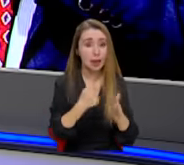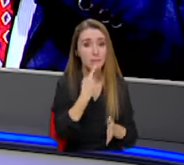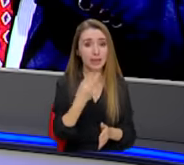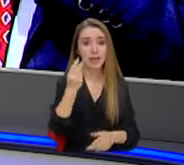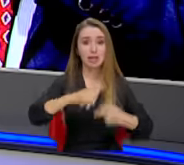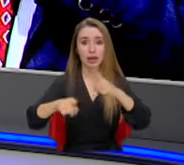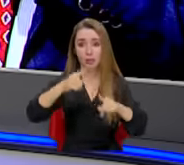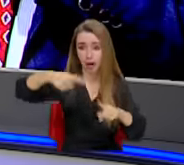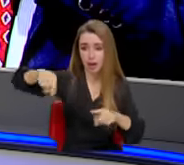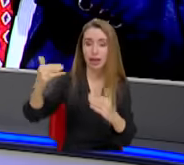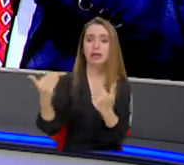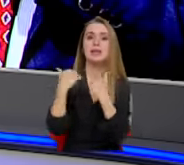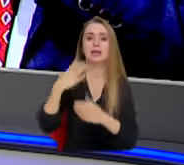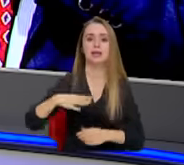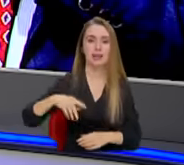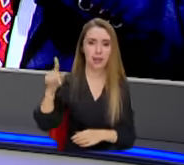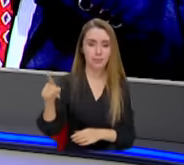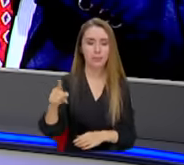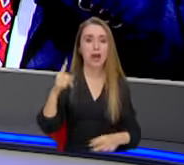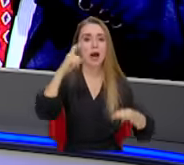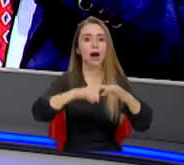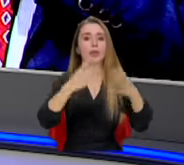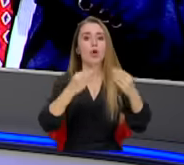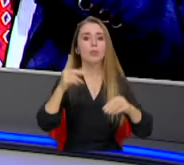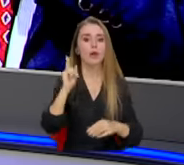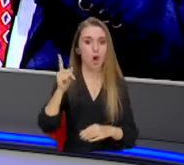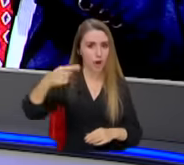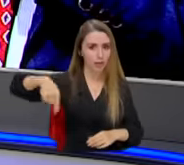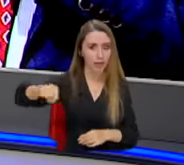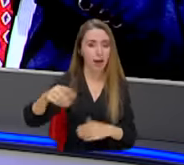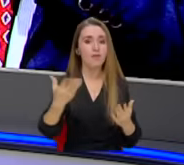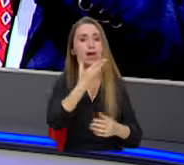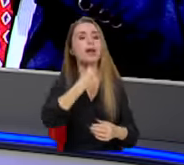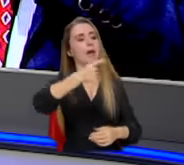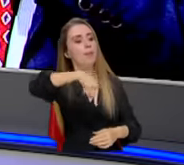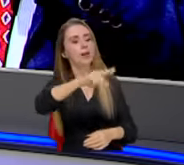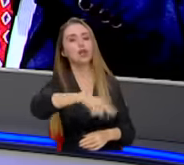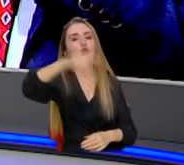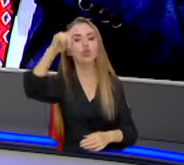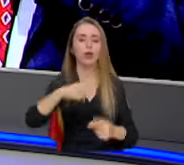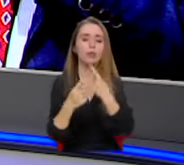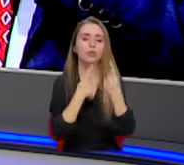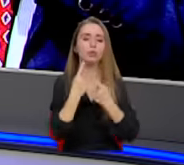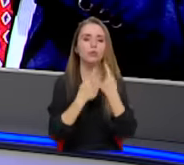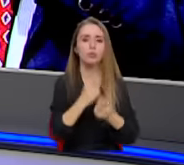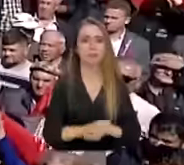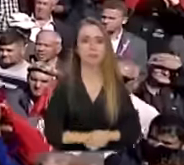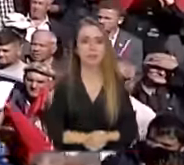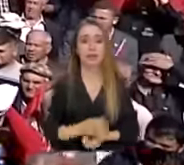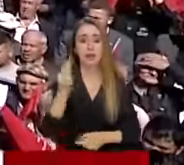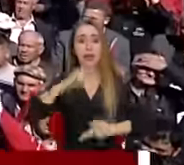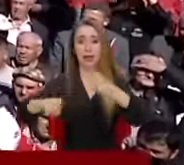İYİ Partililerden destek istedi. Ataması yapılmayan öğretmenler ve emekliler de gündemindeydi.